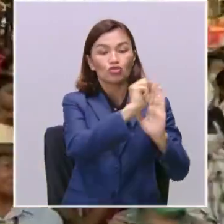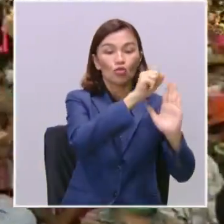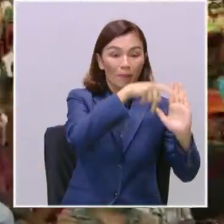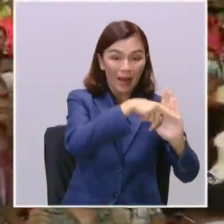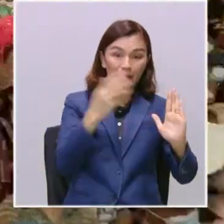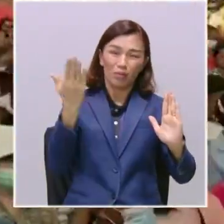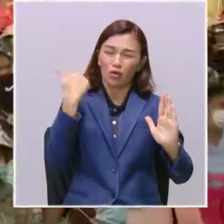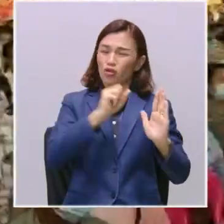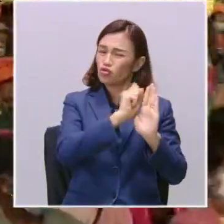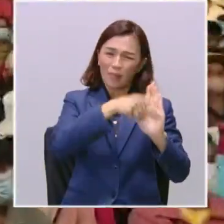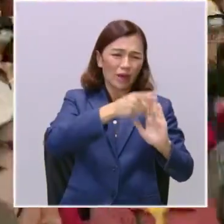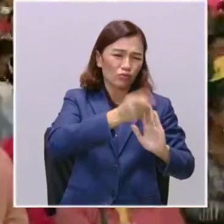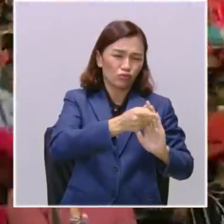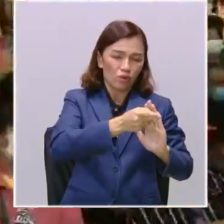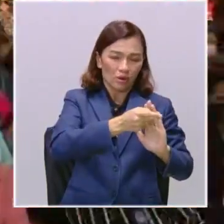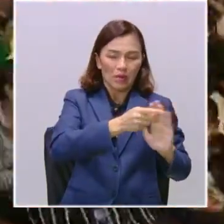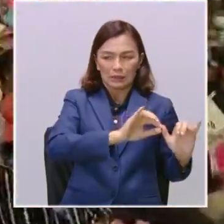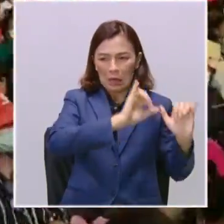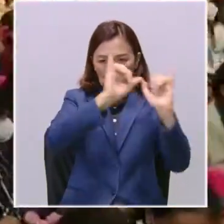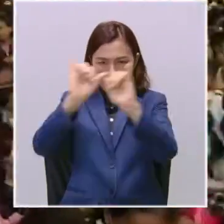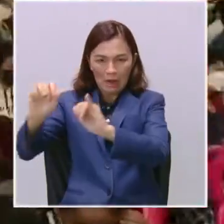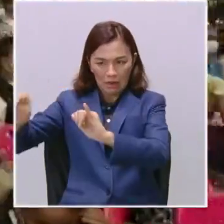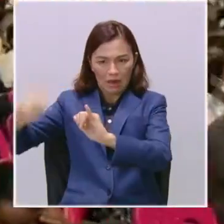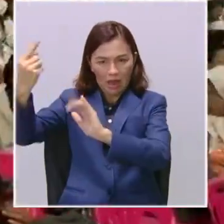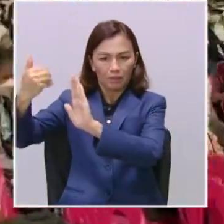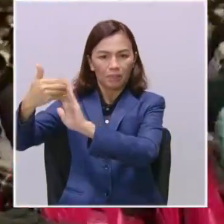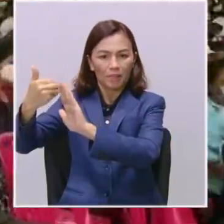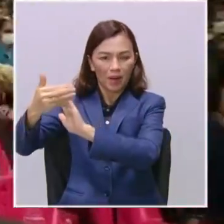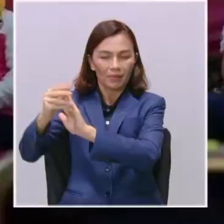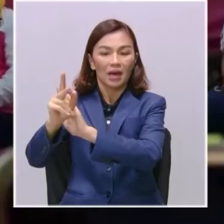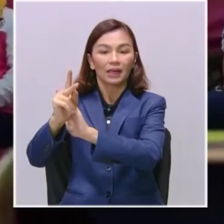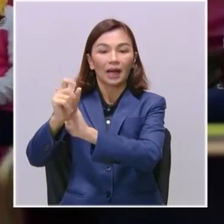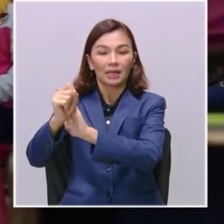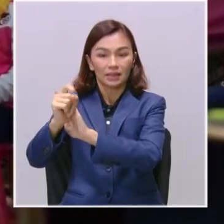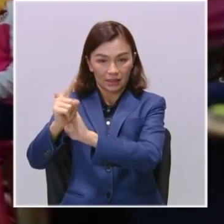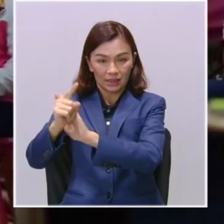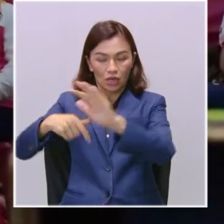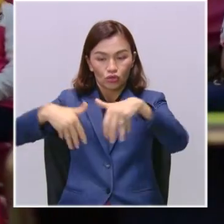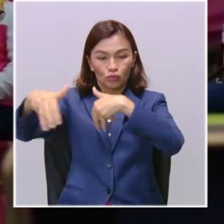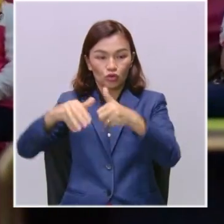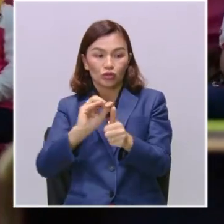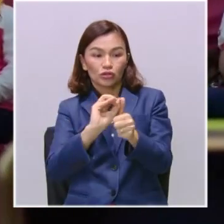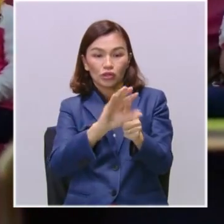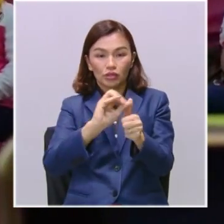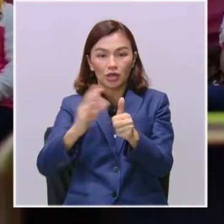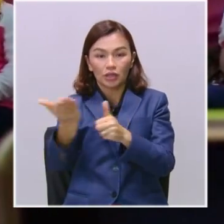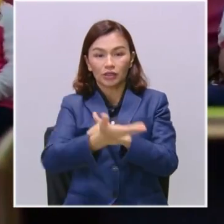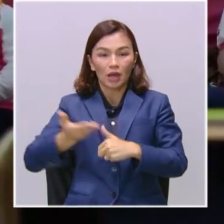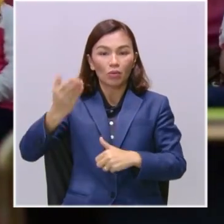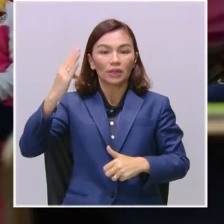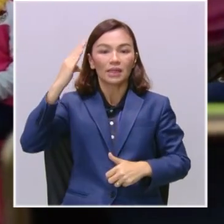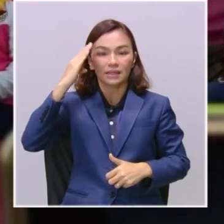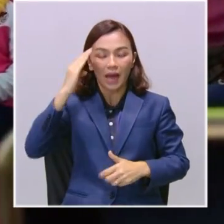รีแนะนำนโยบายว้าวไทยแลนด์ว่าที่ผู้สมัครส.ส.กาฬสินธุ์ให้กับประชาชนในพื้นที่ได้รับทราบ